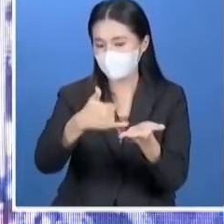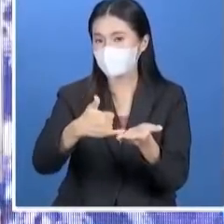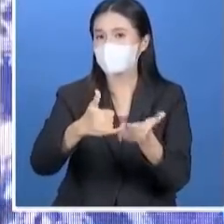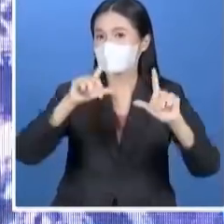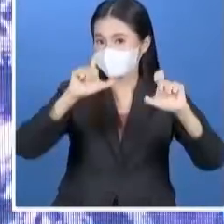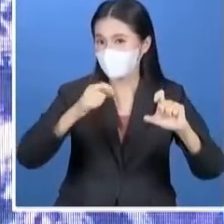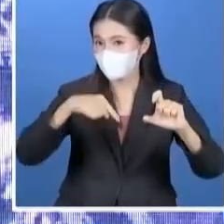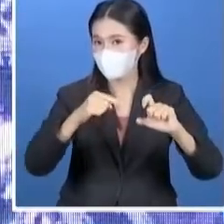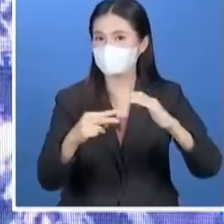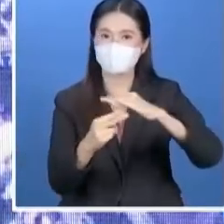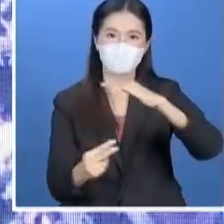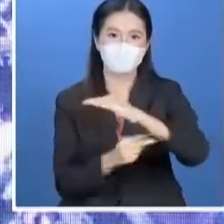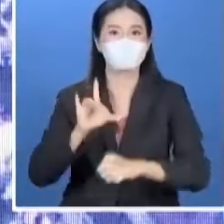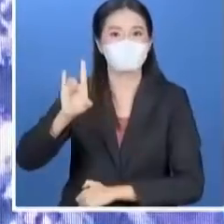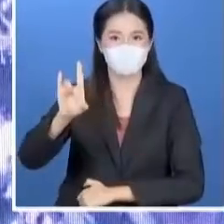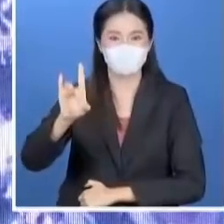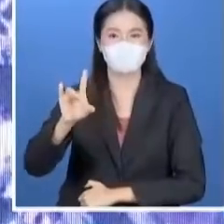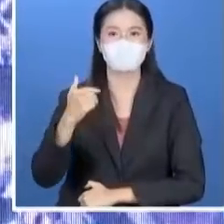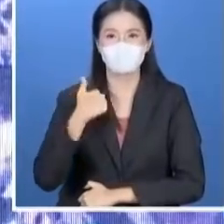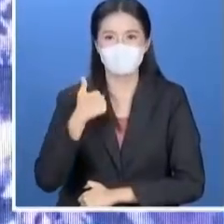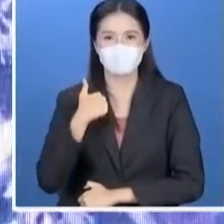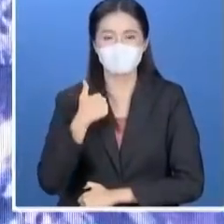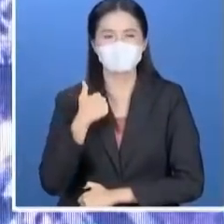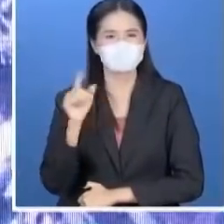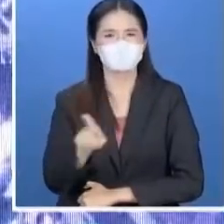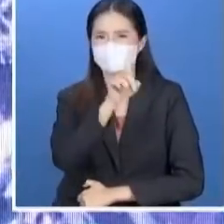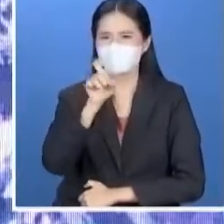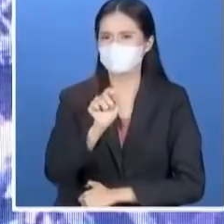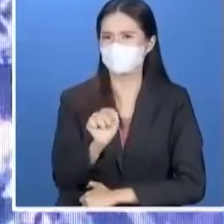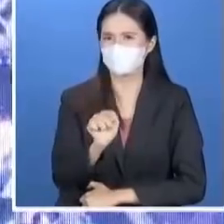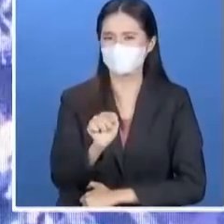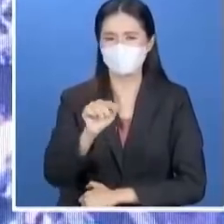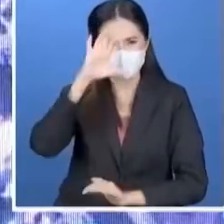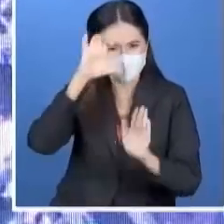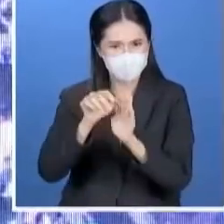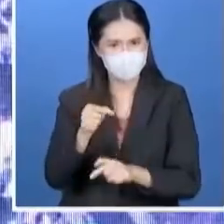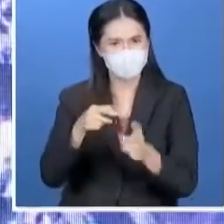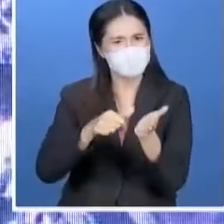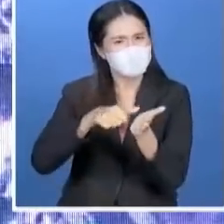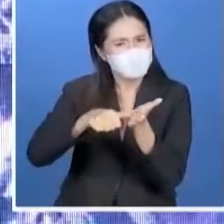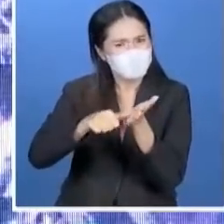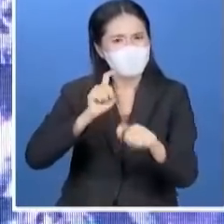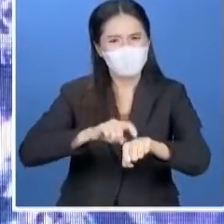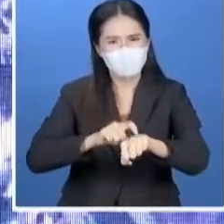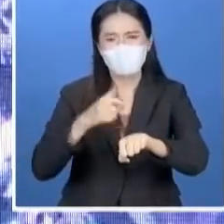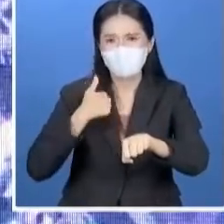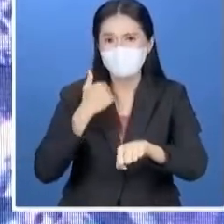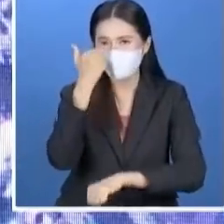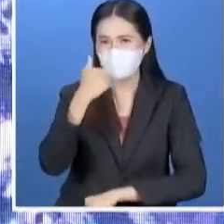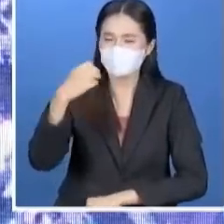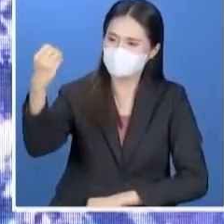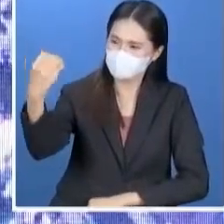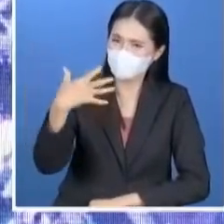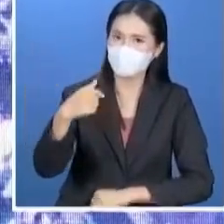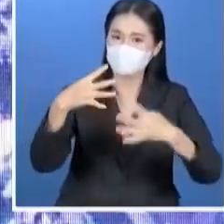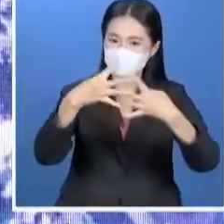ำลังขับมุ่งหน้าไปที่สะพานพระราม8โดยมีคนตั้งข้อสังเกตว่าภาพถ่ายนี้ถูกแก้ไขเวลาการถ่ายภาพเพราะด้วยแสง